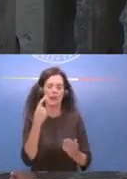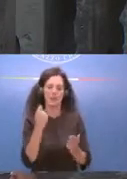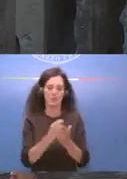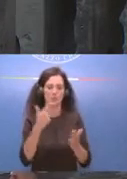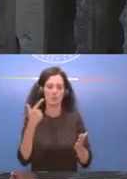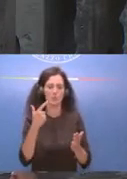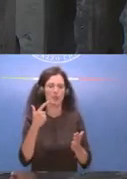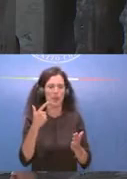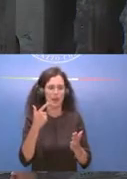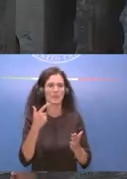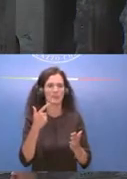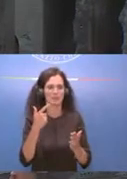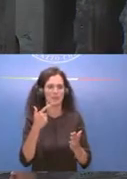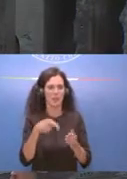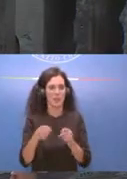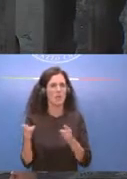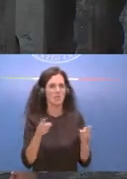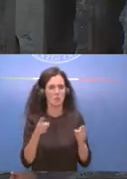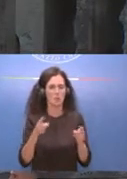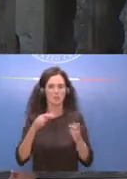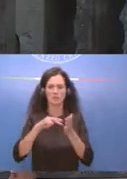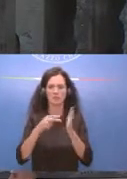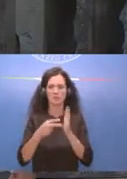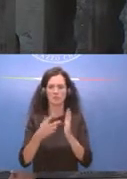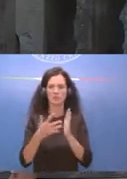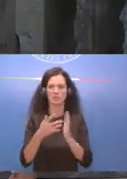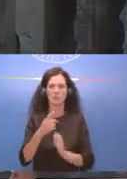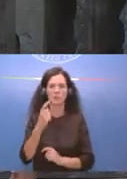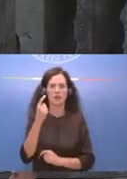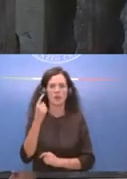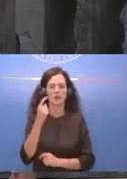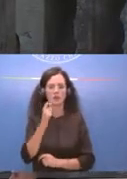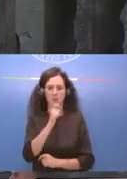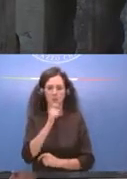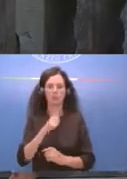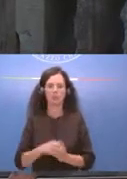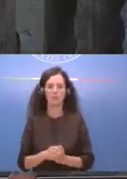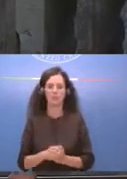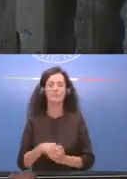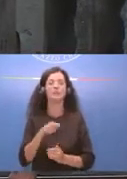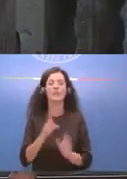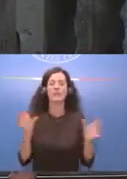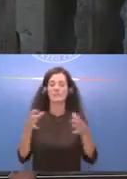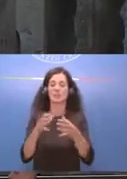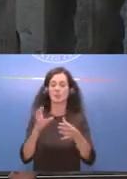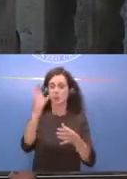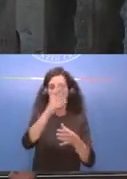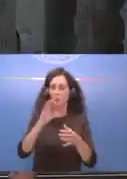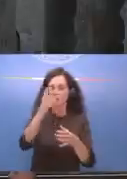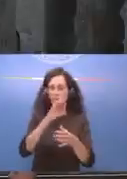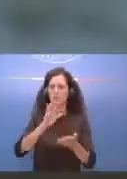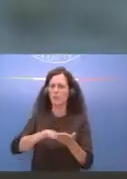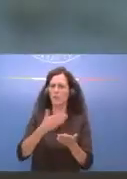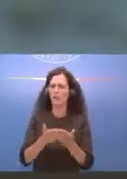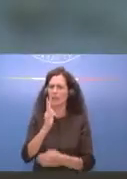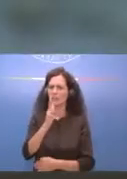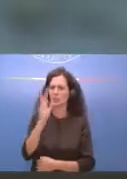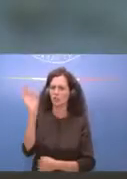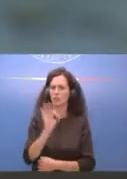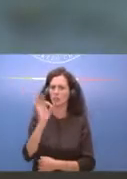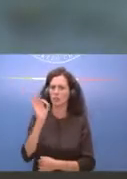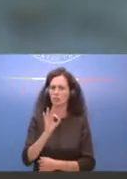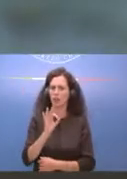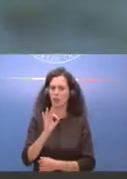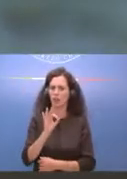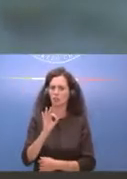ok il settore dei viaggi e del turismo vale il 13 per cento del prodotto interno lordo e